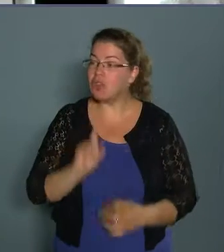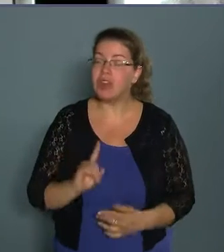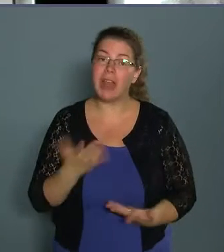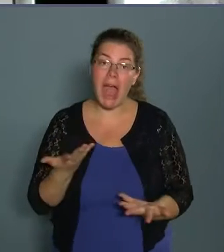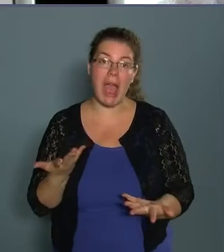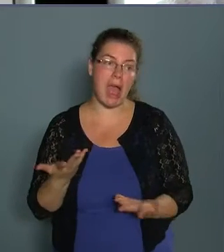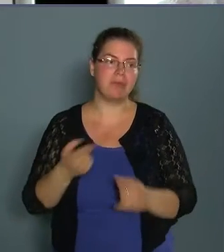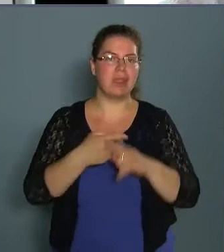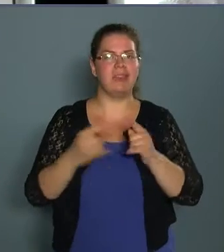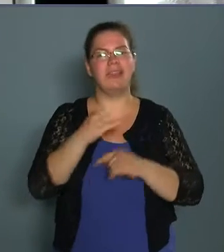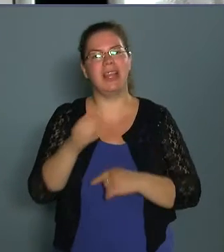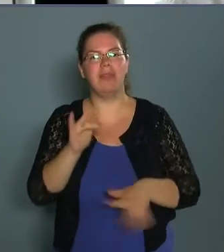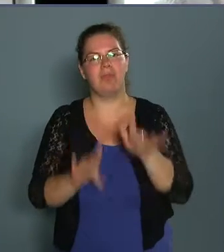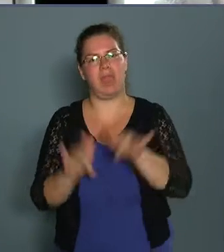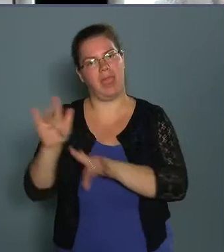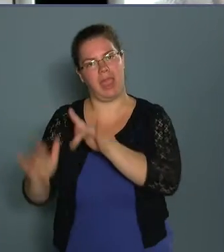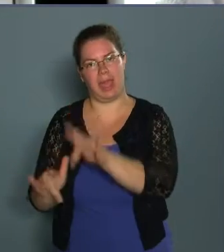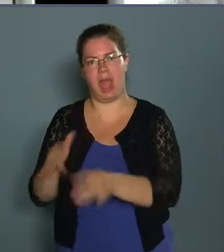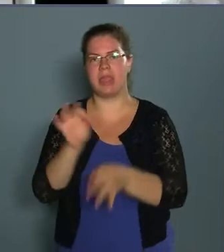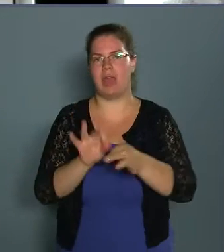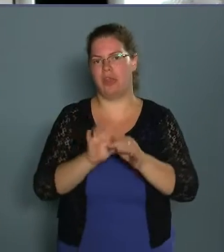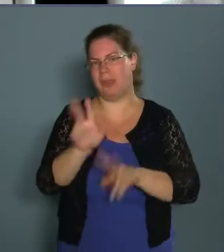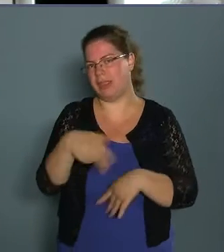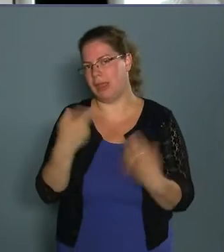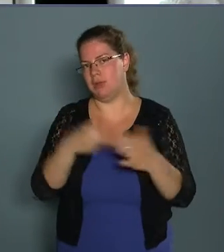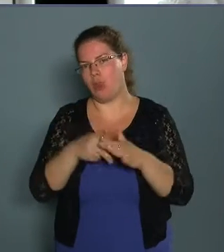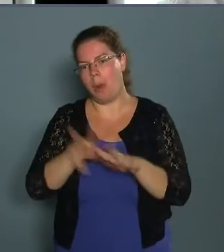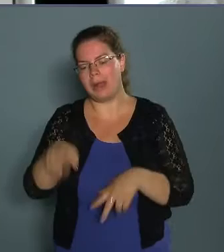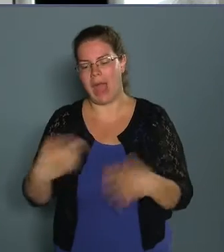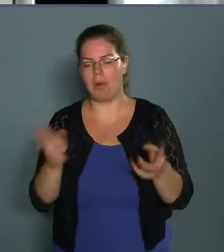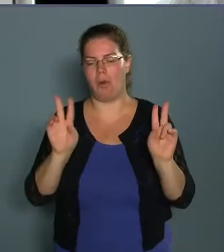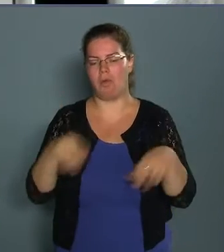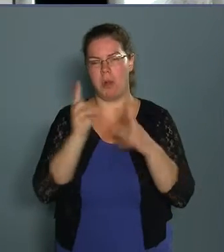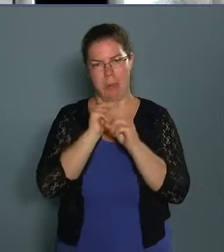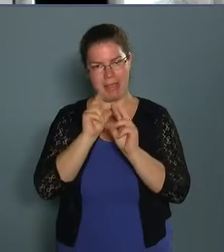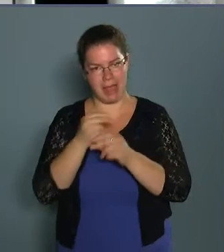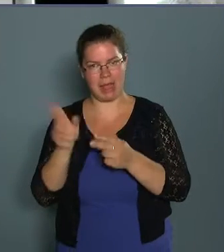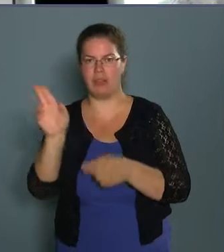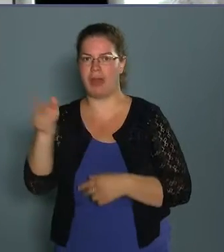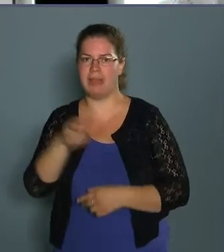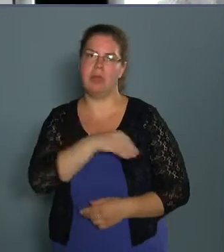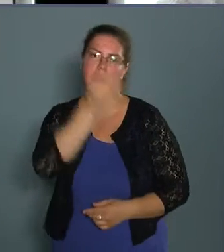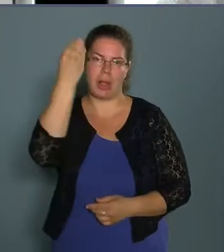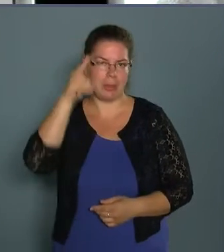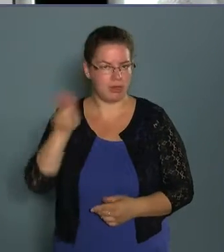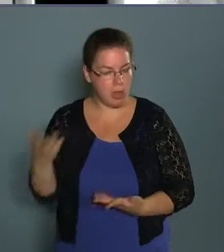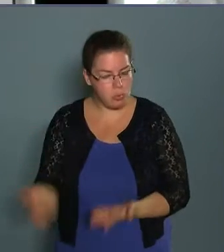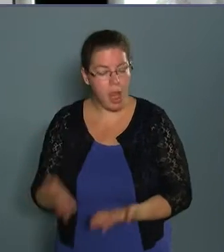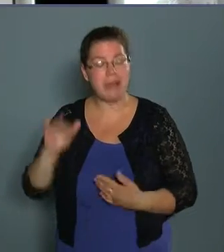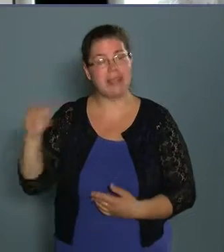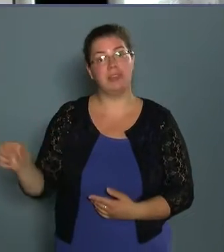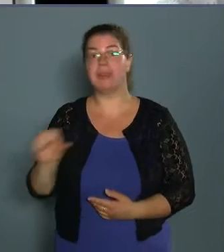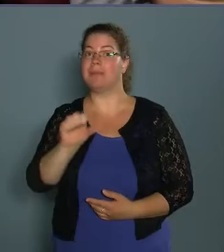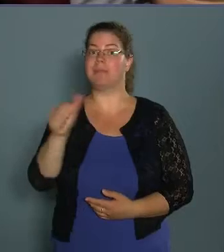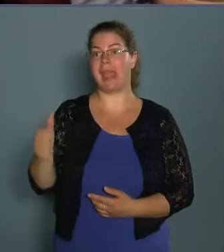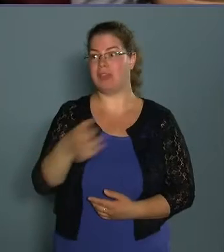de mindenképpen a fél év néhány eseményéről, dolgáról való beszélgetésre invitáltuk polgármester urat. És az